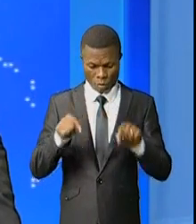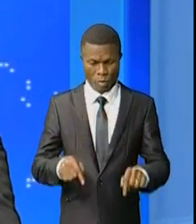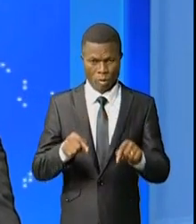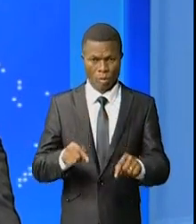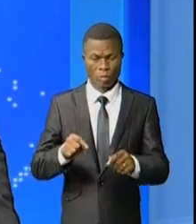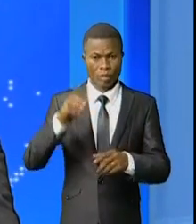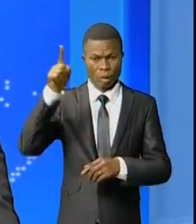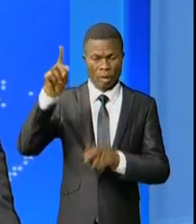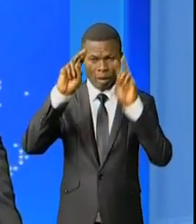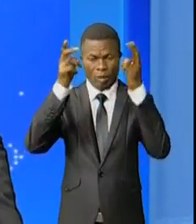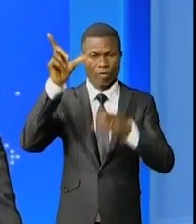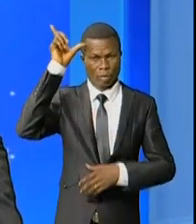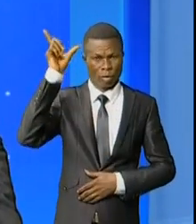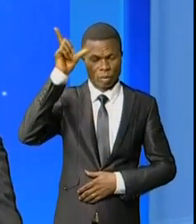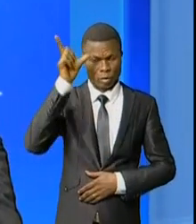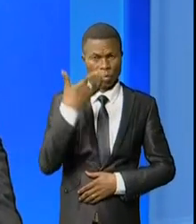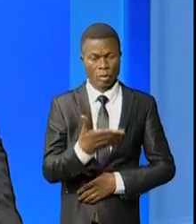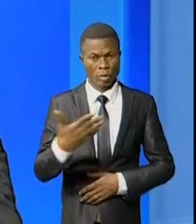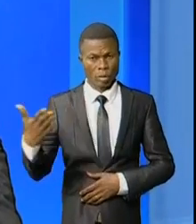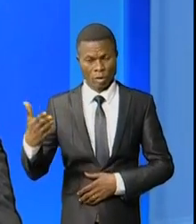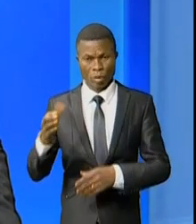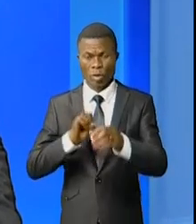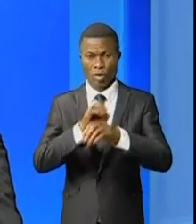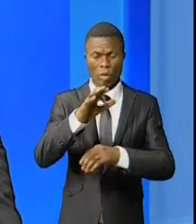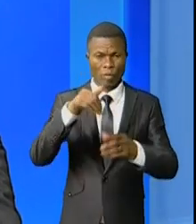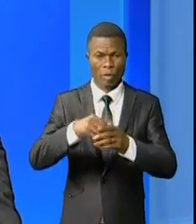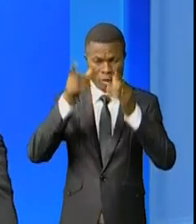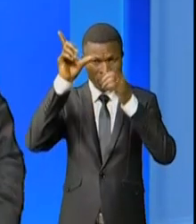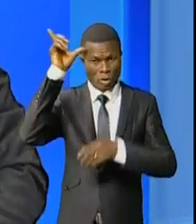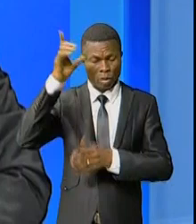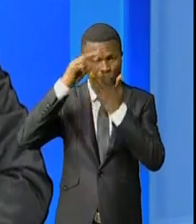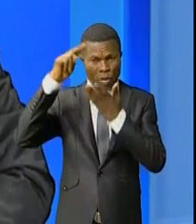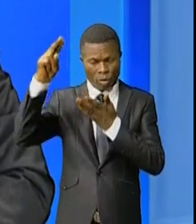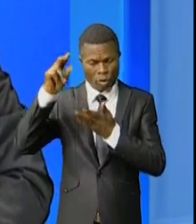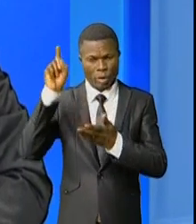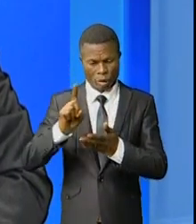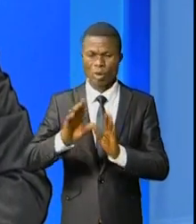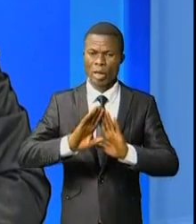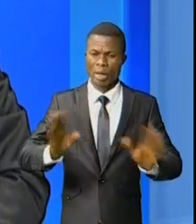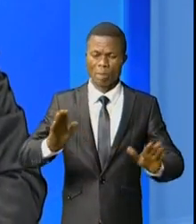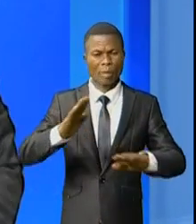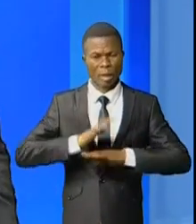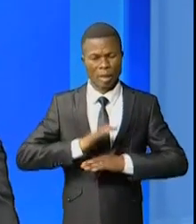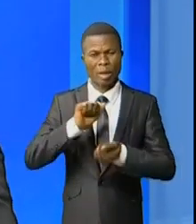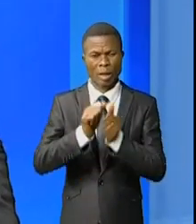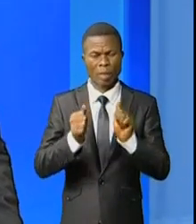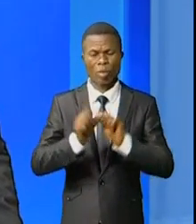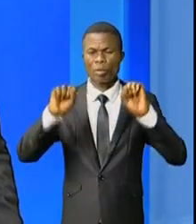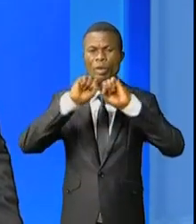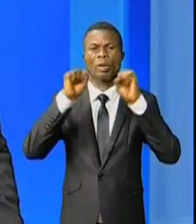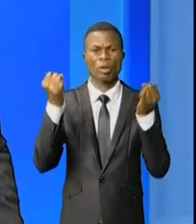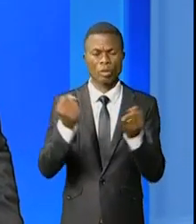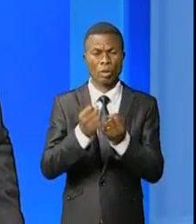à Lubumbashi. Les produits déversés à l'université doivent être à même de répondre aux besoins de la